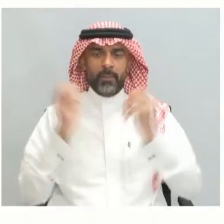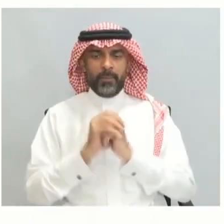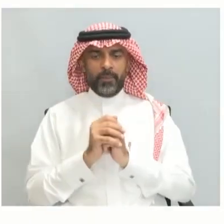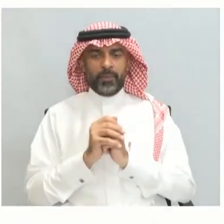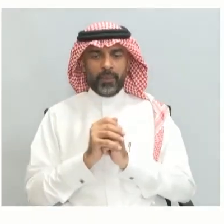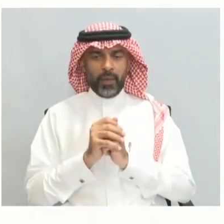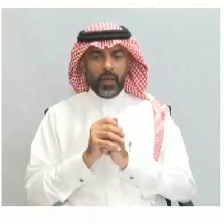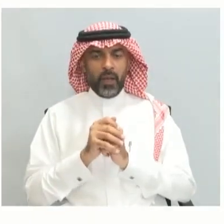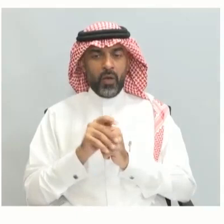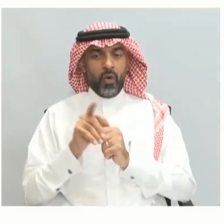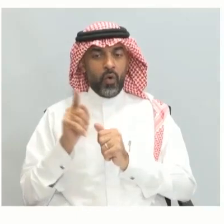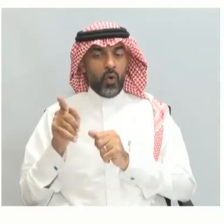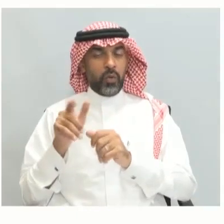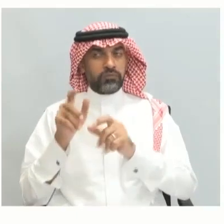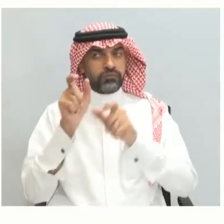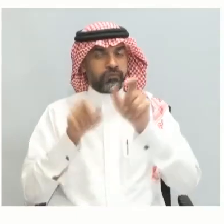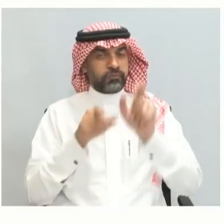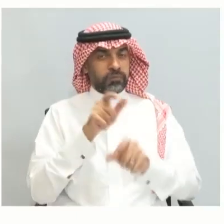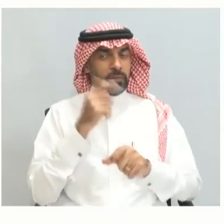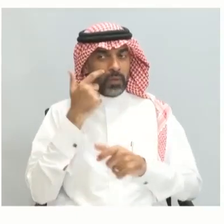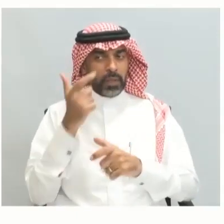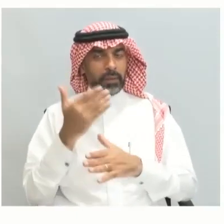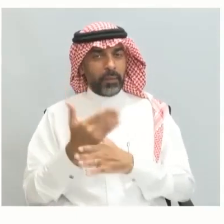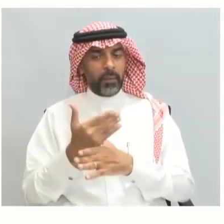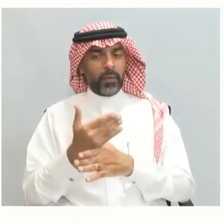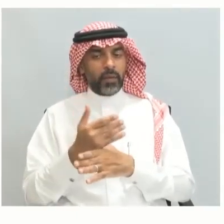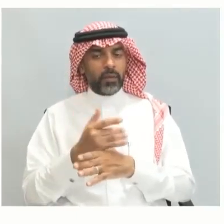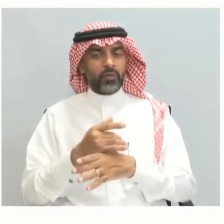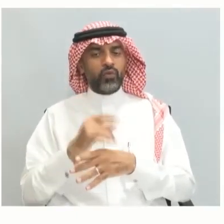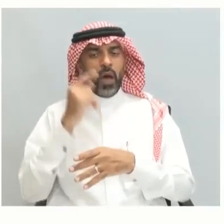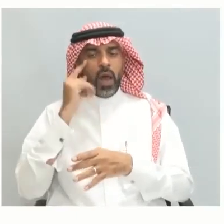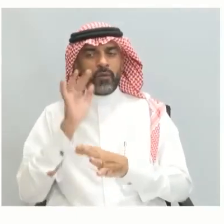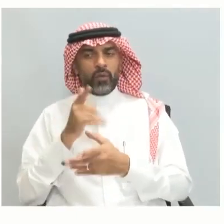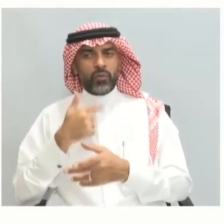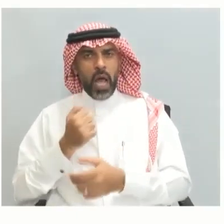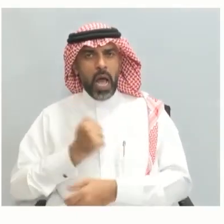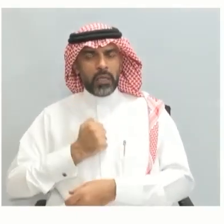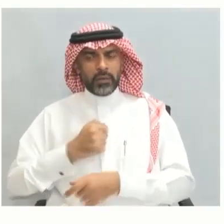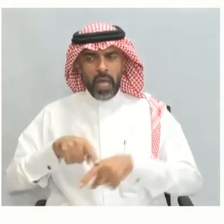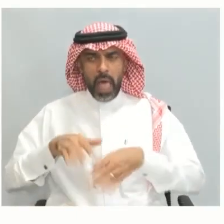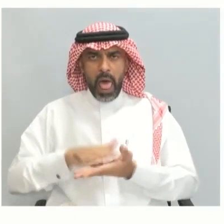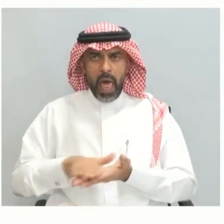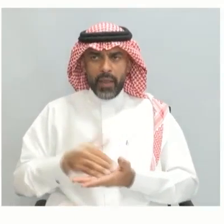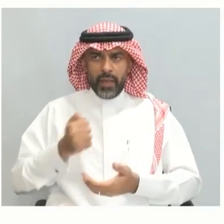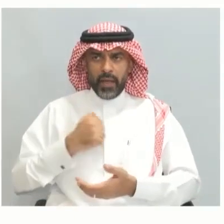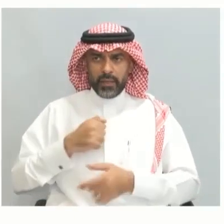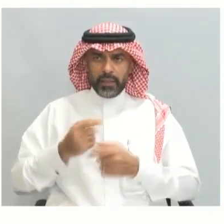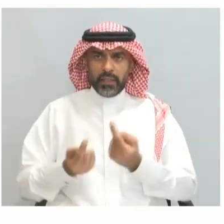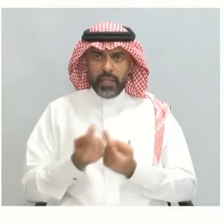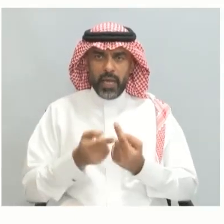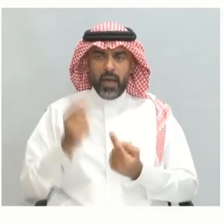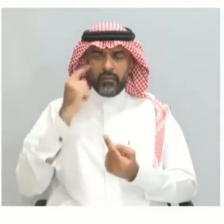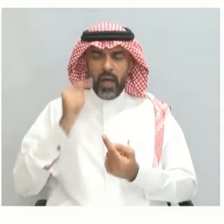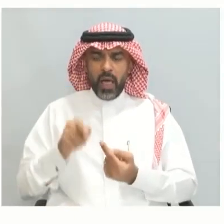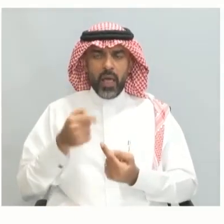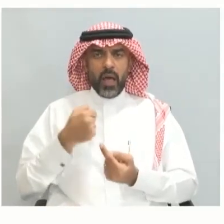حيث اعتنى هذه الاقوام واعتنوا لماذا لابراز ملكياتهم في الاراضي الزراعيه لكي يعلموا